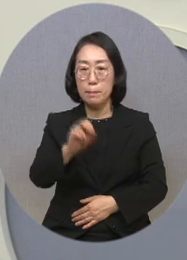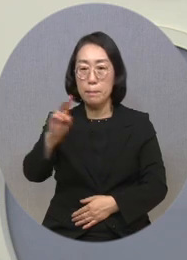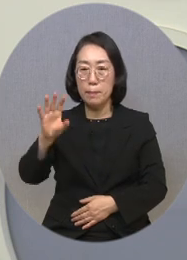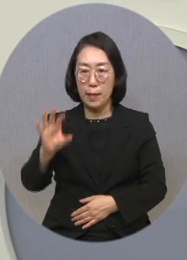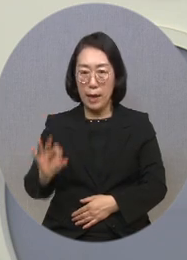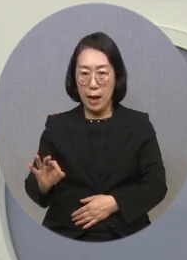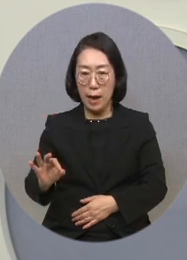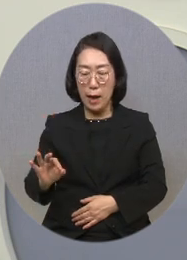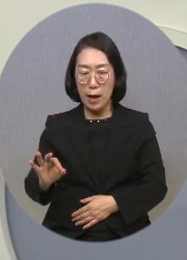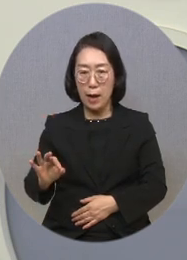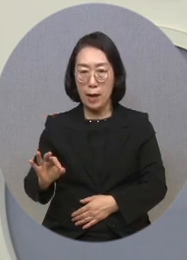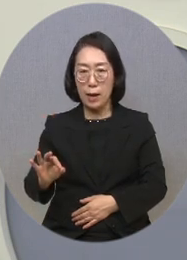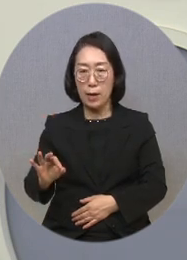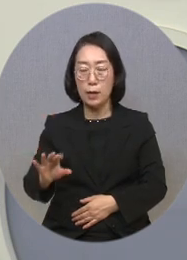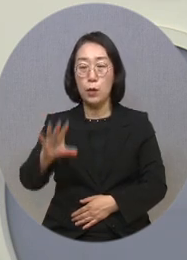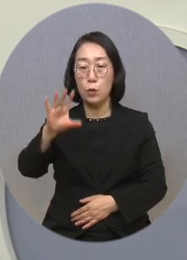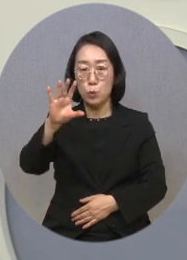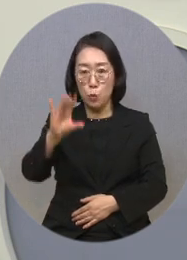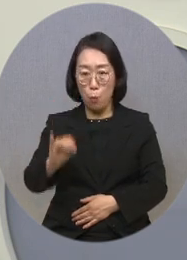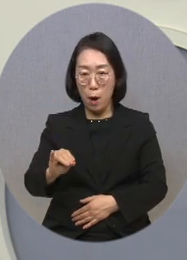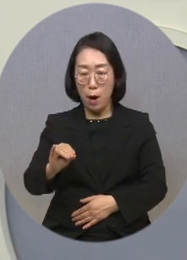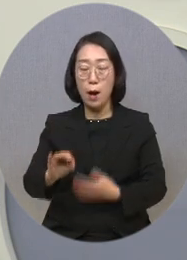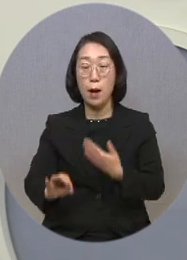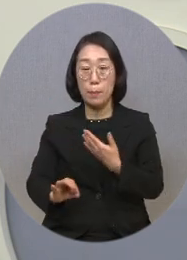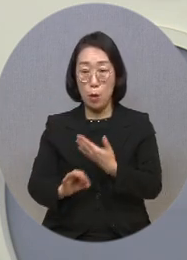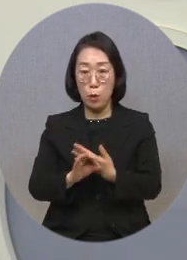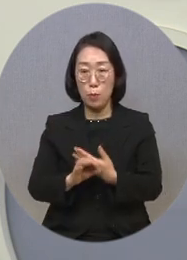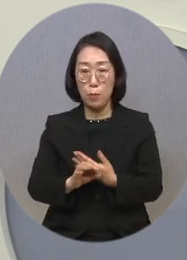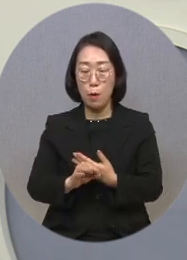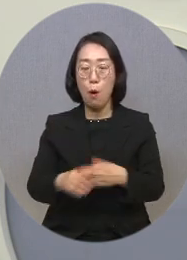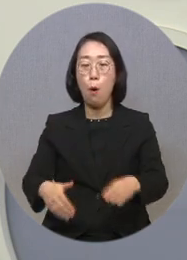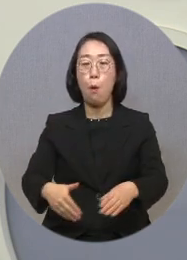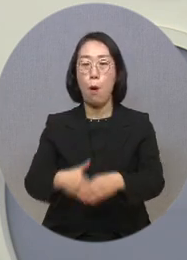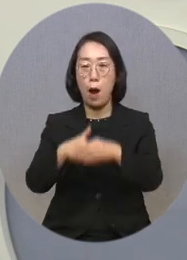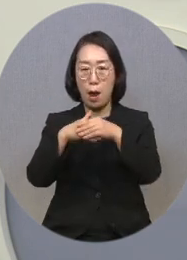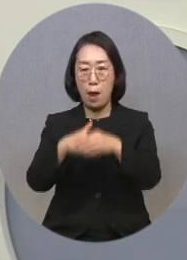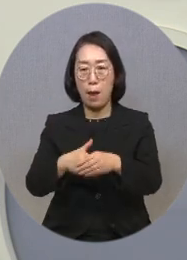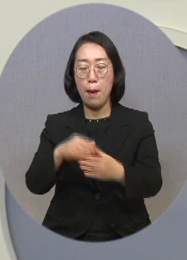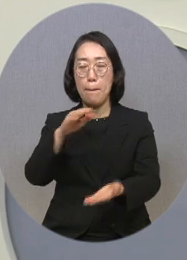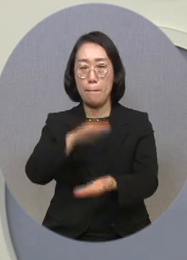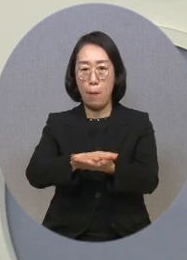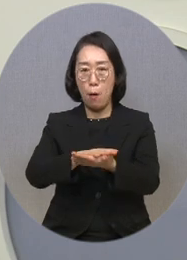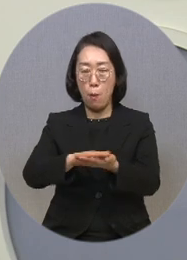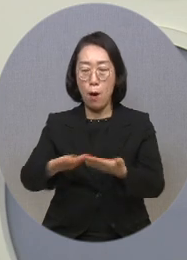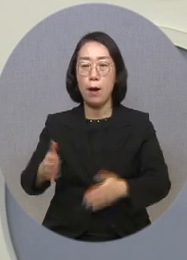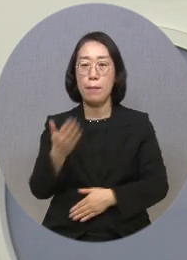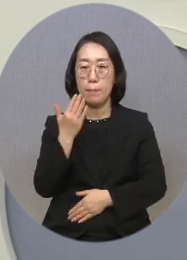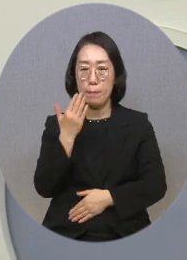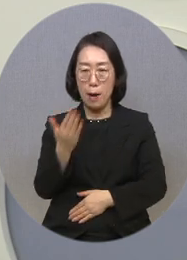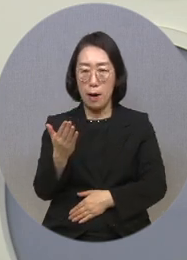음양조화를 이루면 남북이 화해해서 평화를 이룰 수 있다.